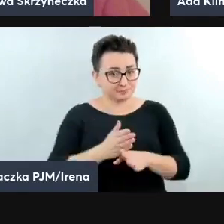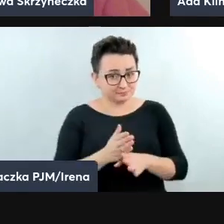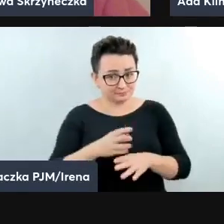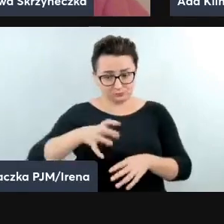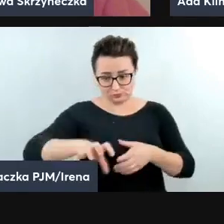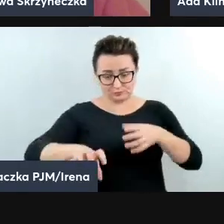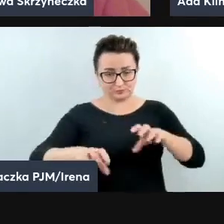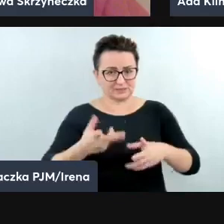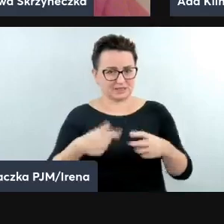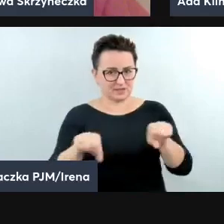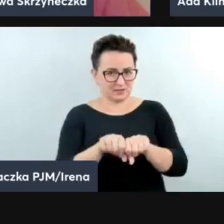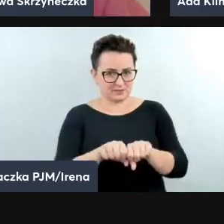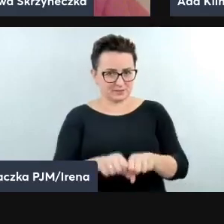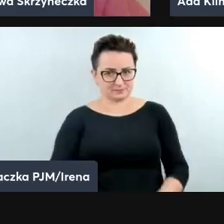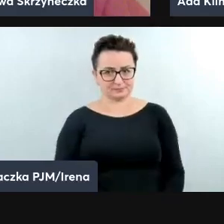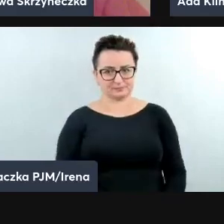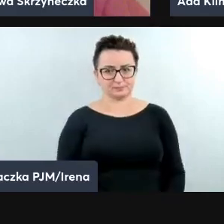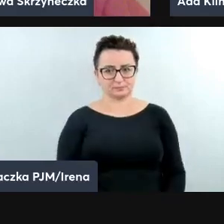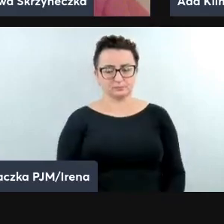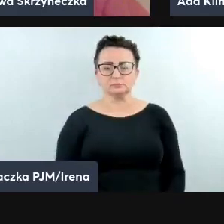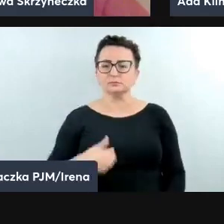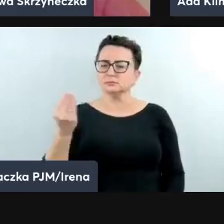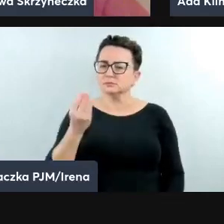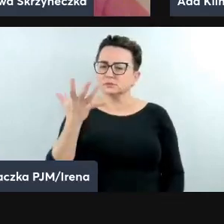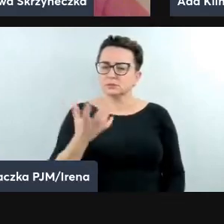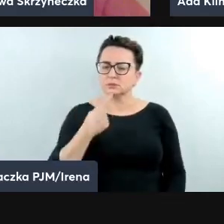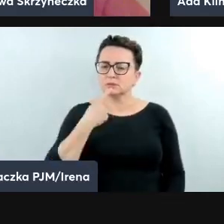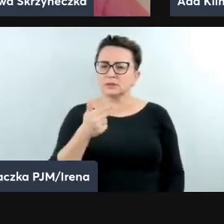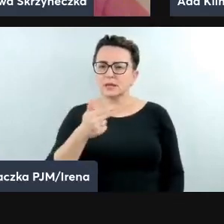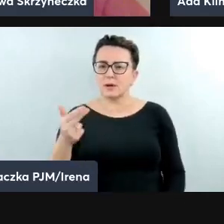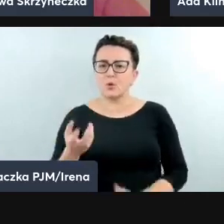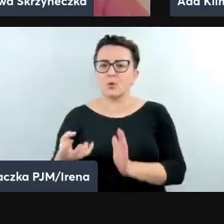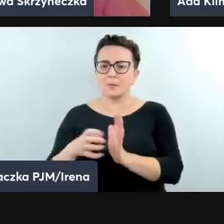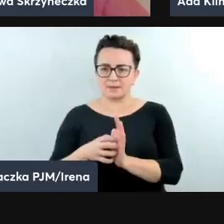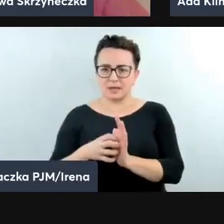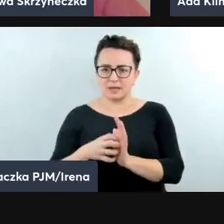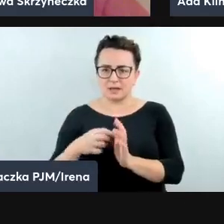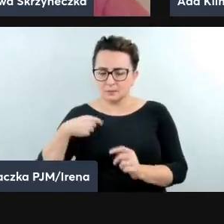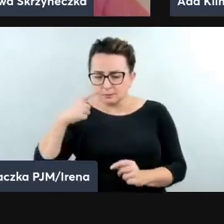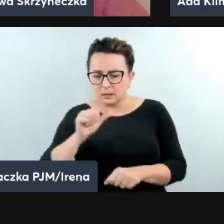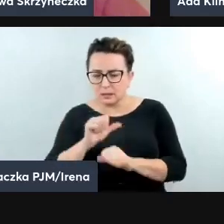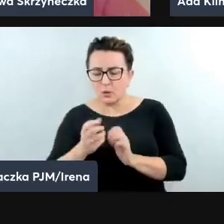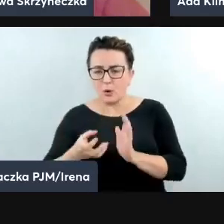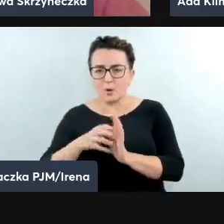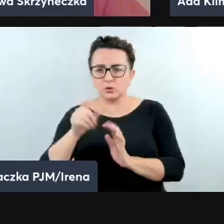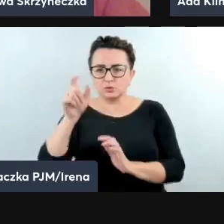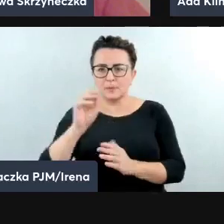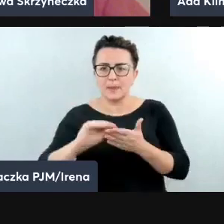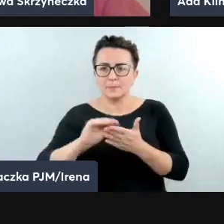jeszcze odnieść do komentarza, bo mamy komentarz tutaj do osoby, która napisała, że stara się pomóc dziewczętom w Afryce i chciałam